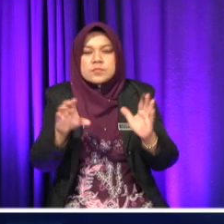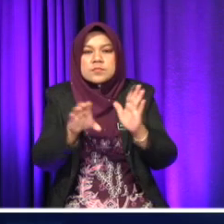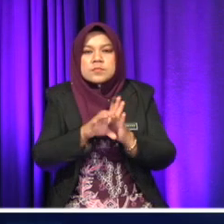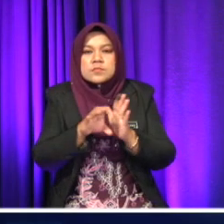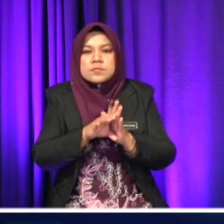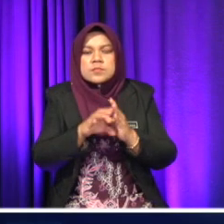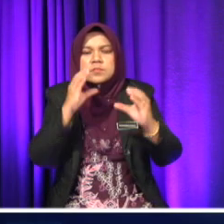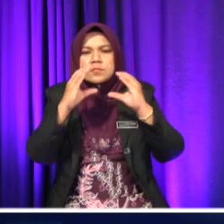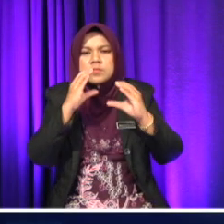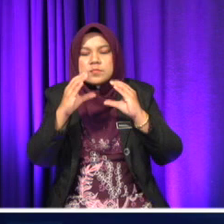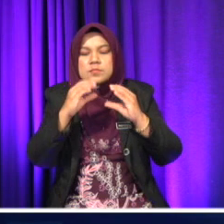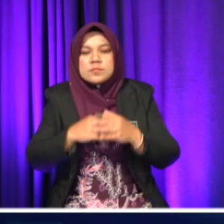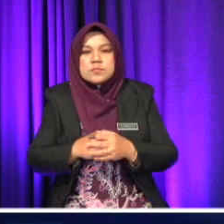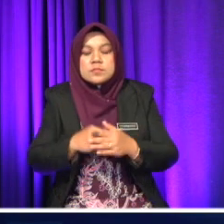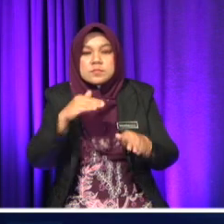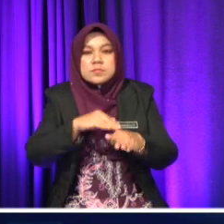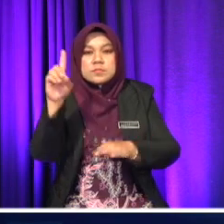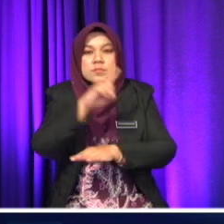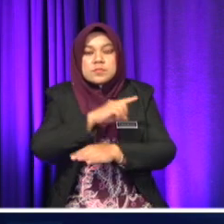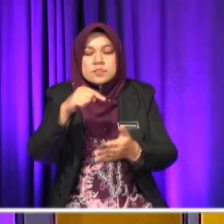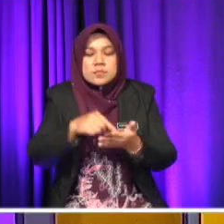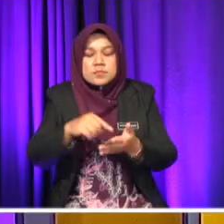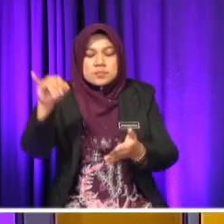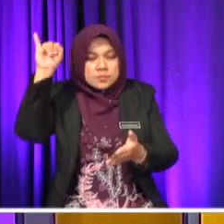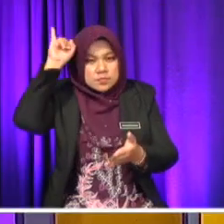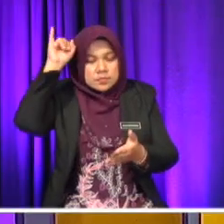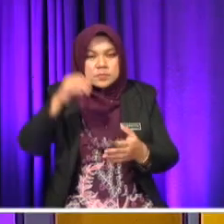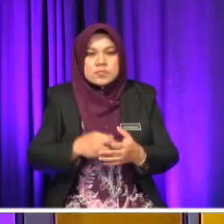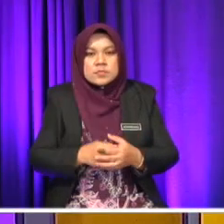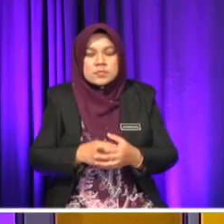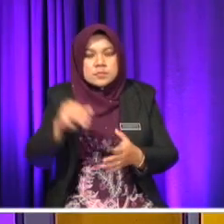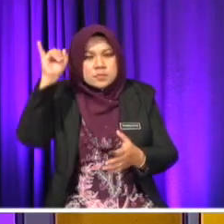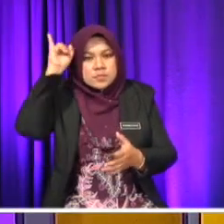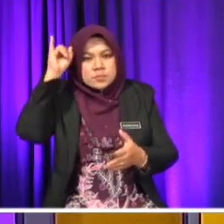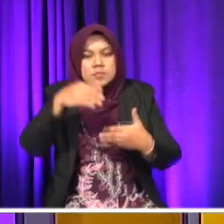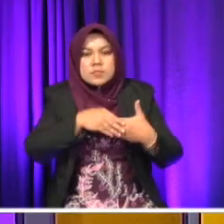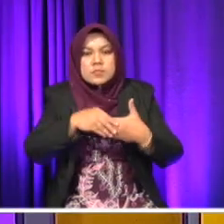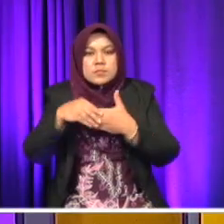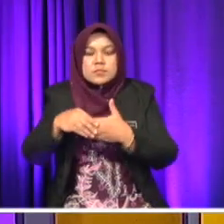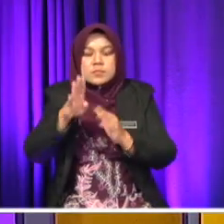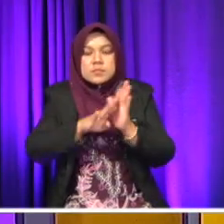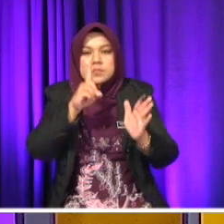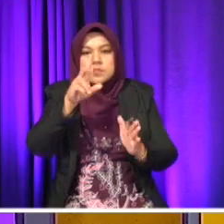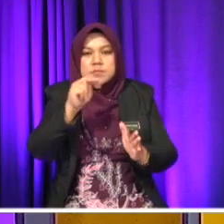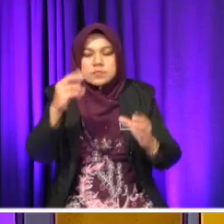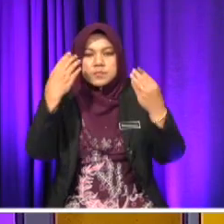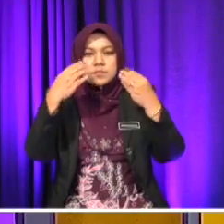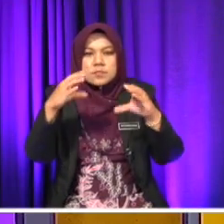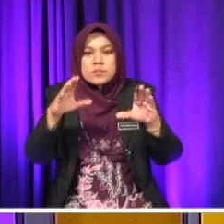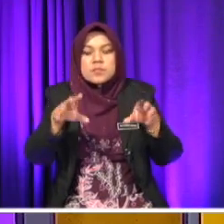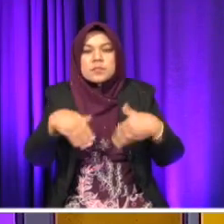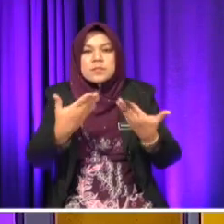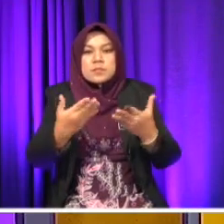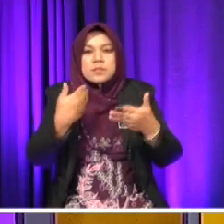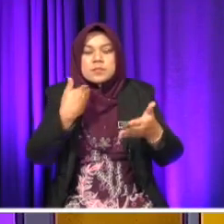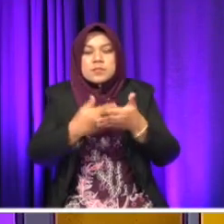seperti kita pada hari ini Cikgu dan Irfan Irfan tadi pemimpin persatuan cikgukan Bagaimana nak sampaikan